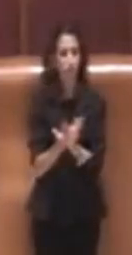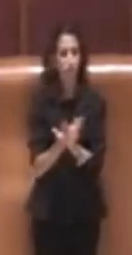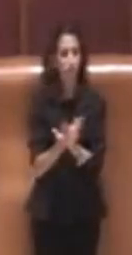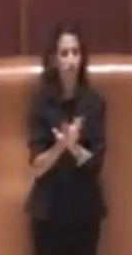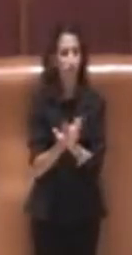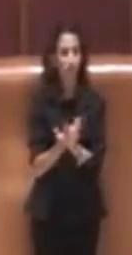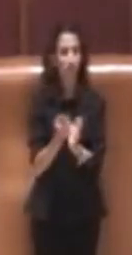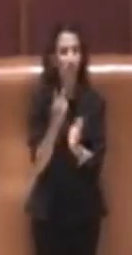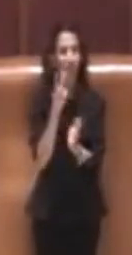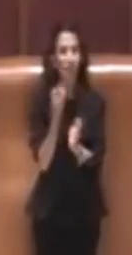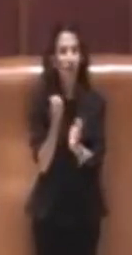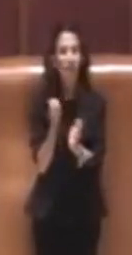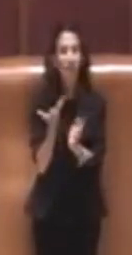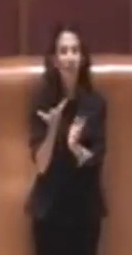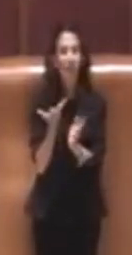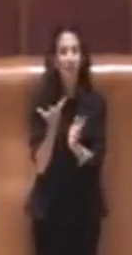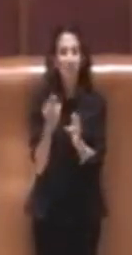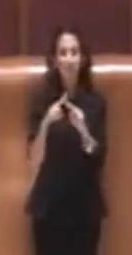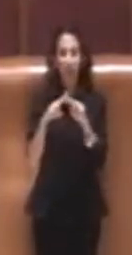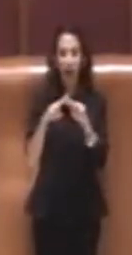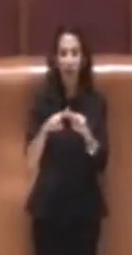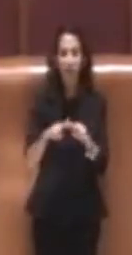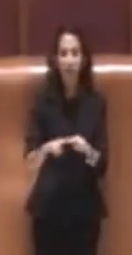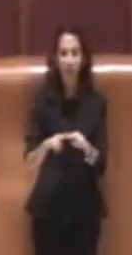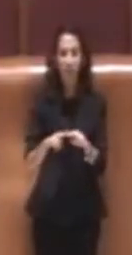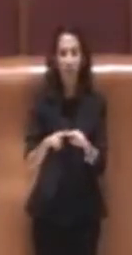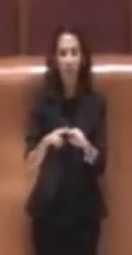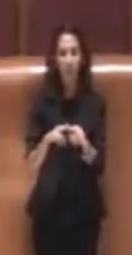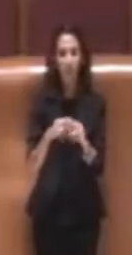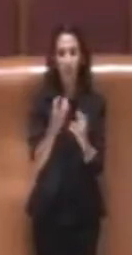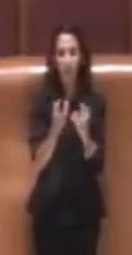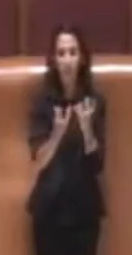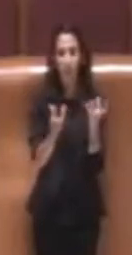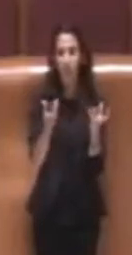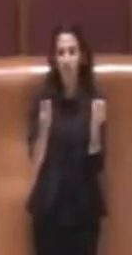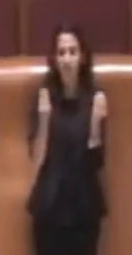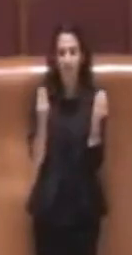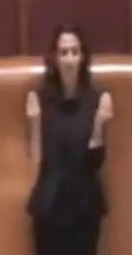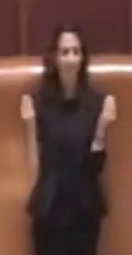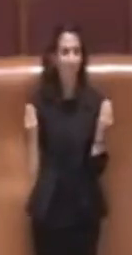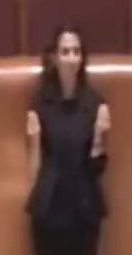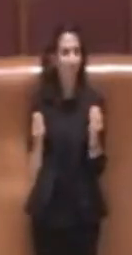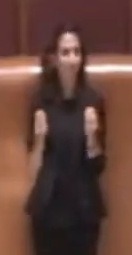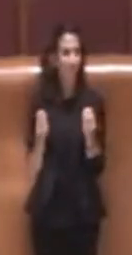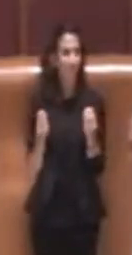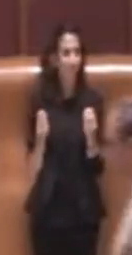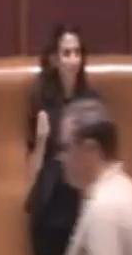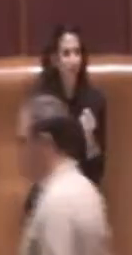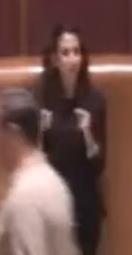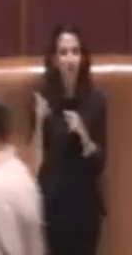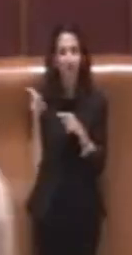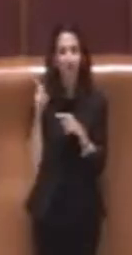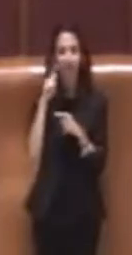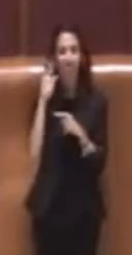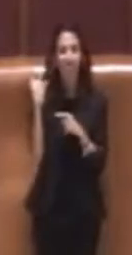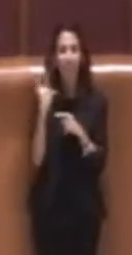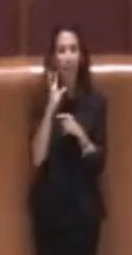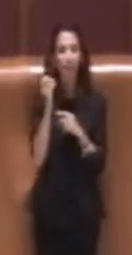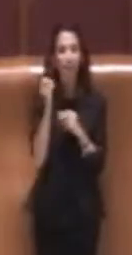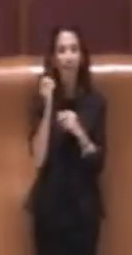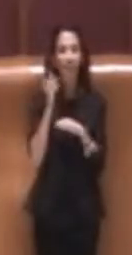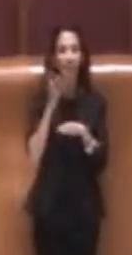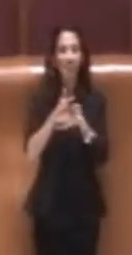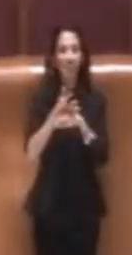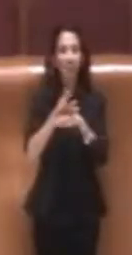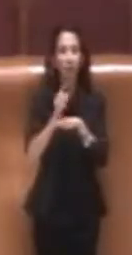la conservazione dei nostri monumenti. Il suo precetto era la teoria dell'intervento